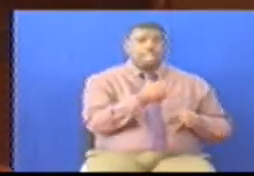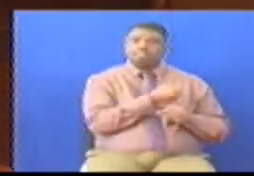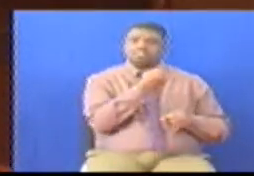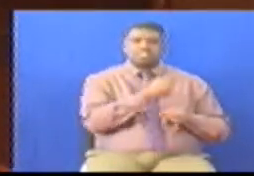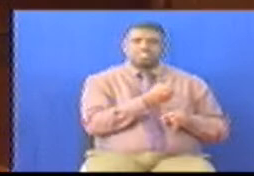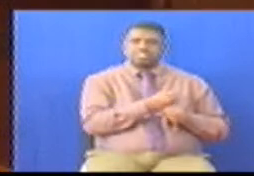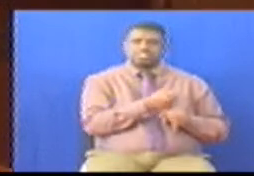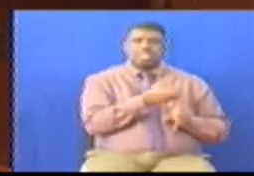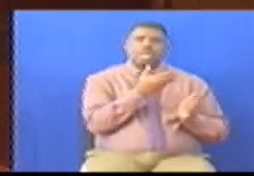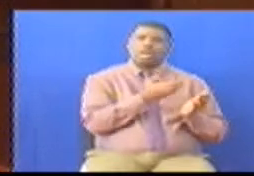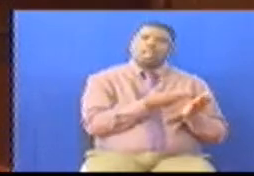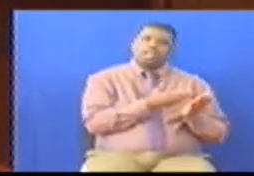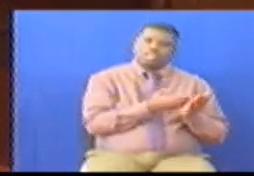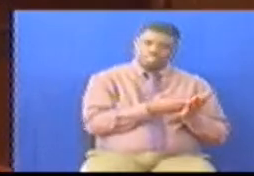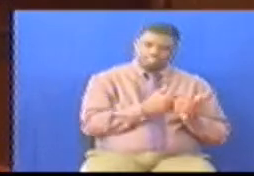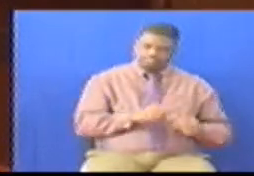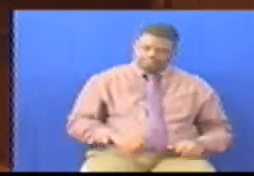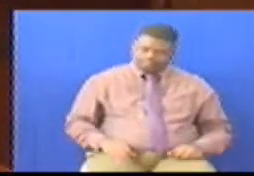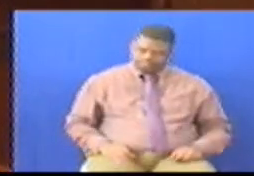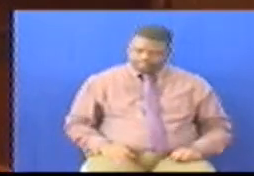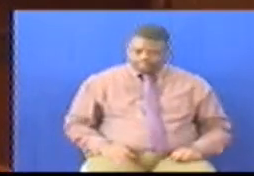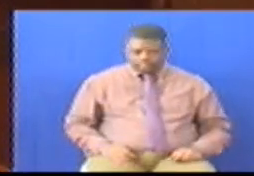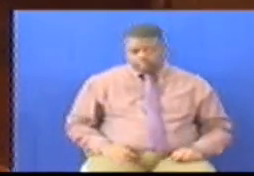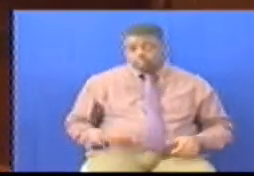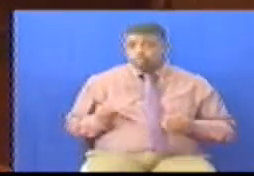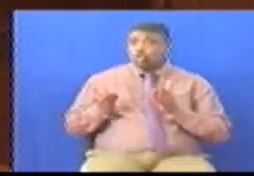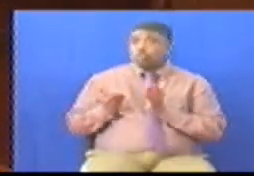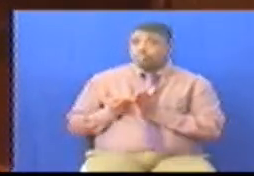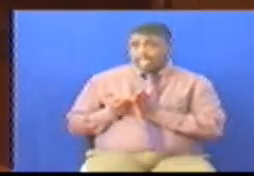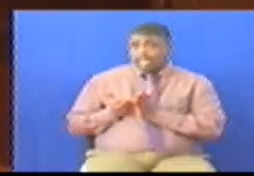kwa haraka na kwa ufanisi. Kwa hiyo tunaomba